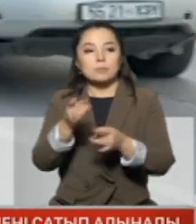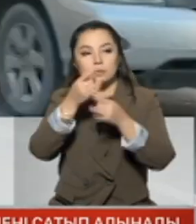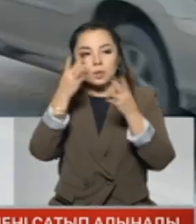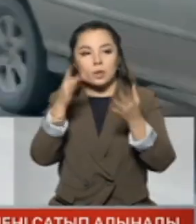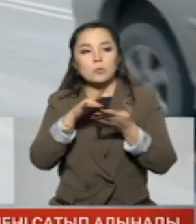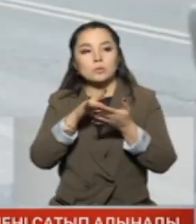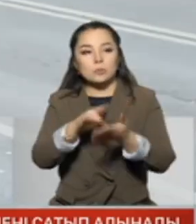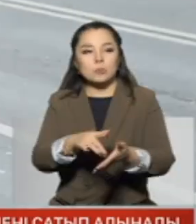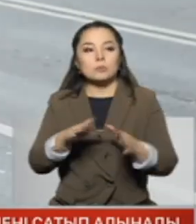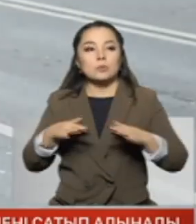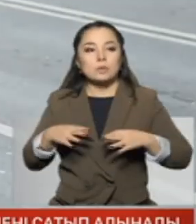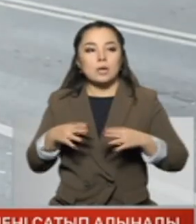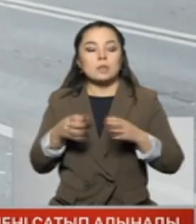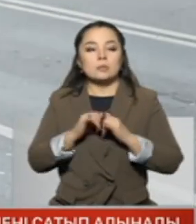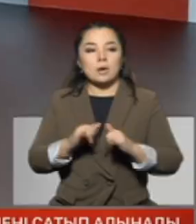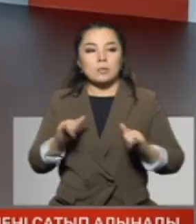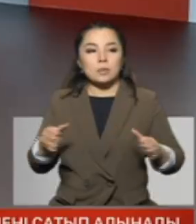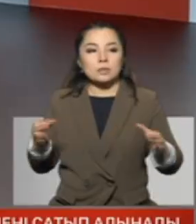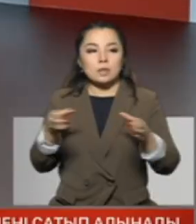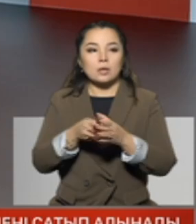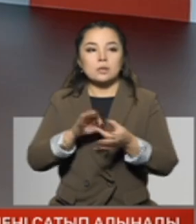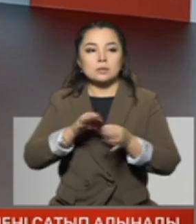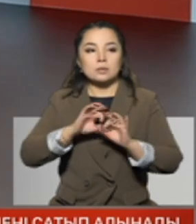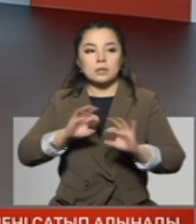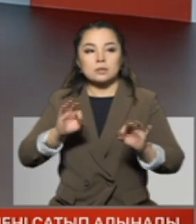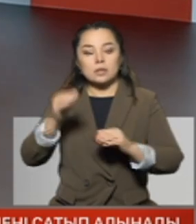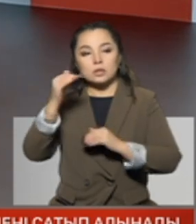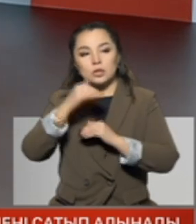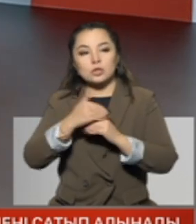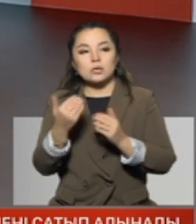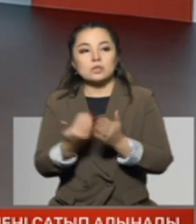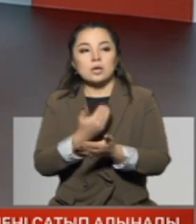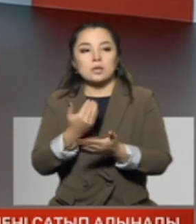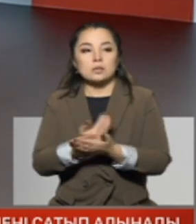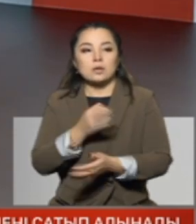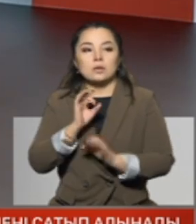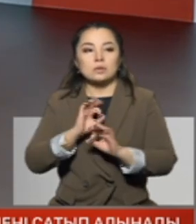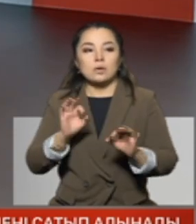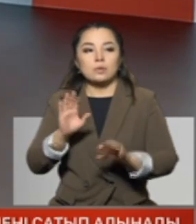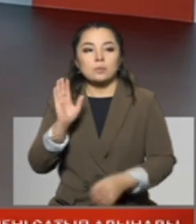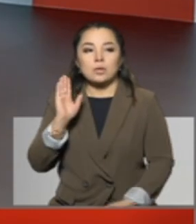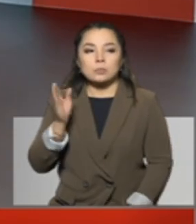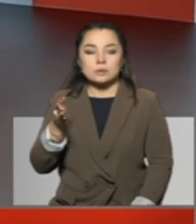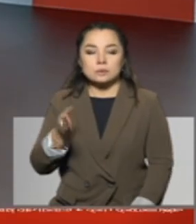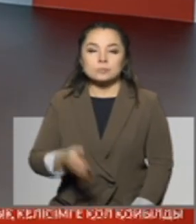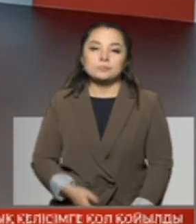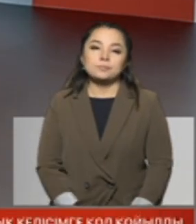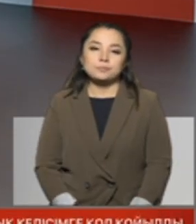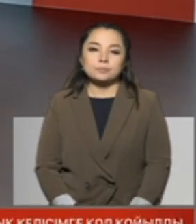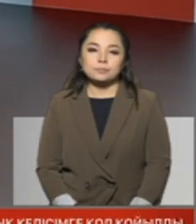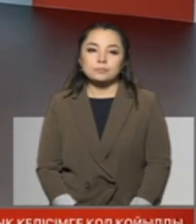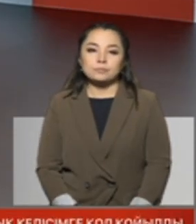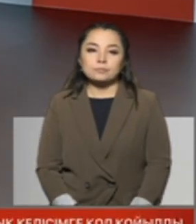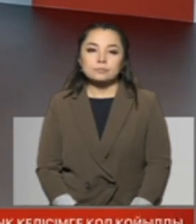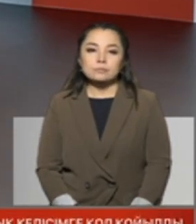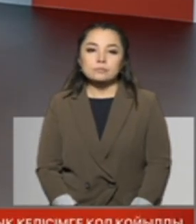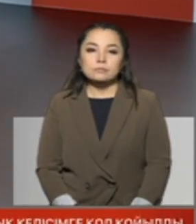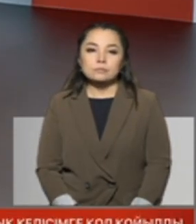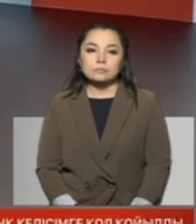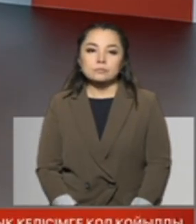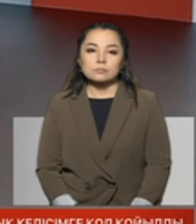туризм салаларын қамтиды. Бұл туралы толығырақ кешкі 20:00-дегі ақпаратта тарқатып айтамын. Ләйлә.